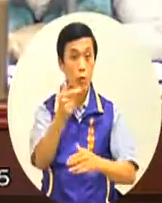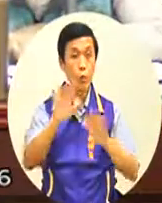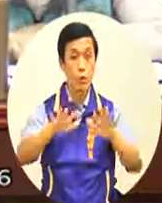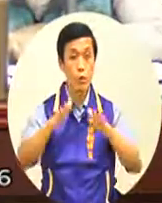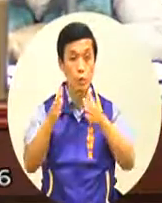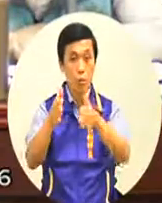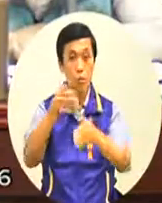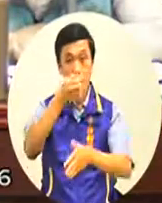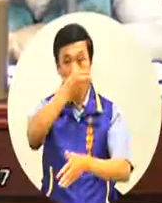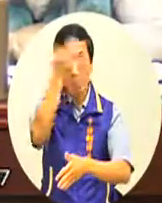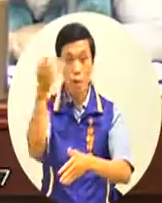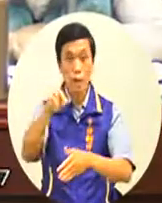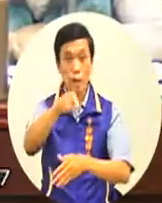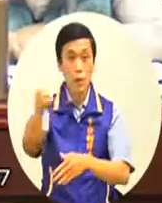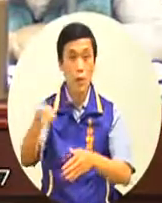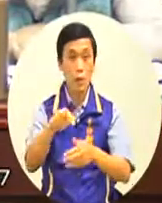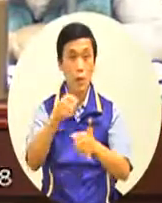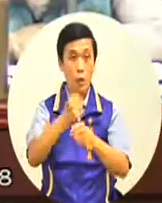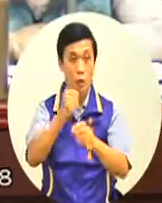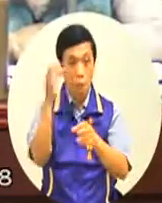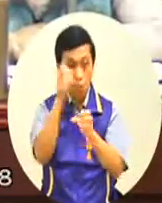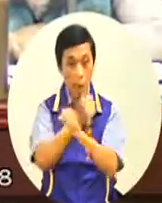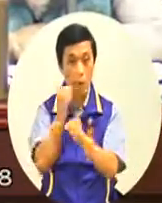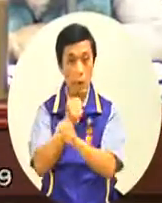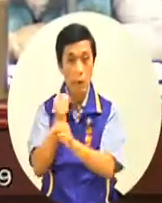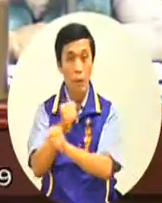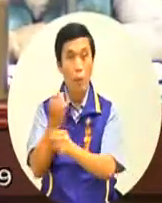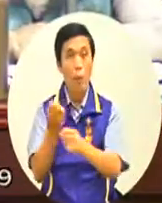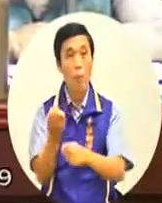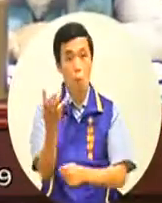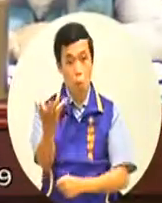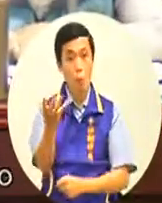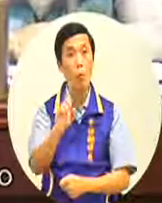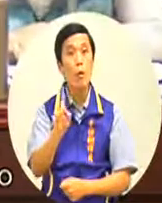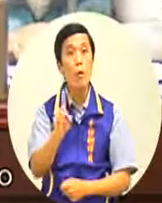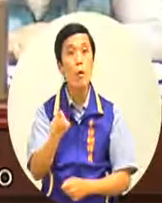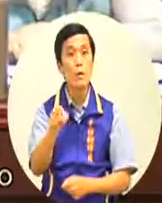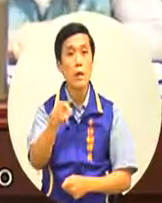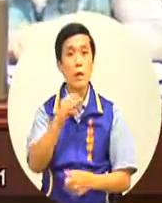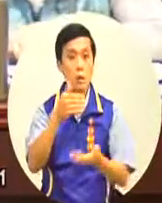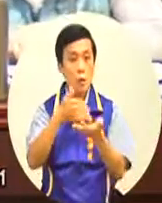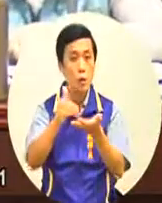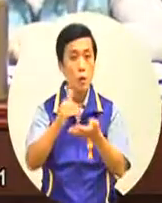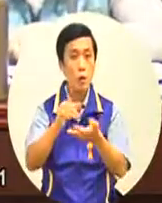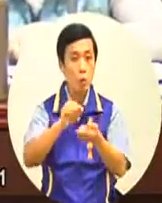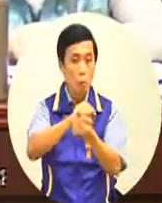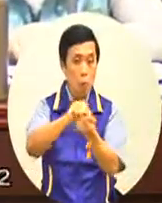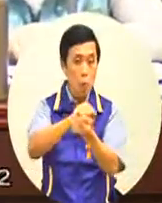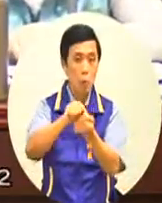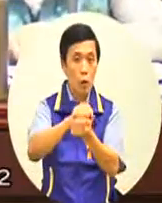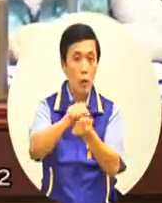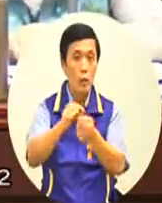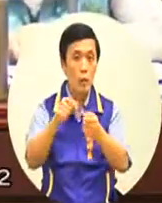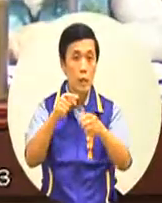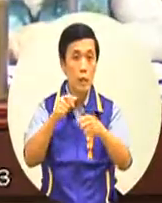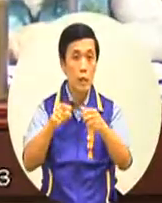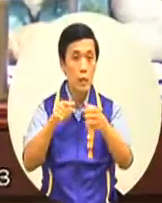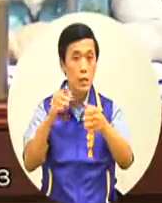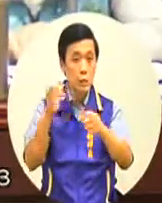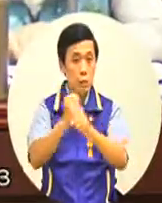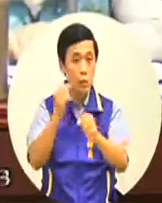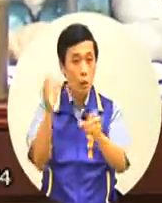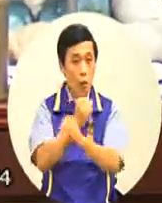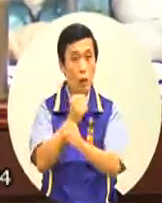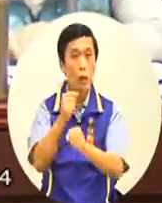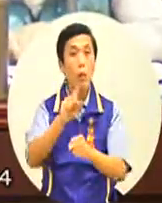年这一块普遍都是偏高，因为它是属于摩擦性失业，因为年轻人刚出社会，他还在寻找自己